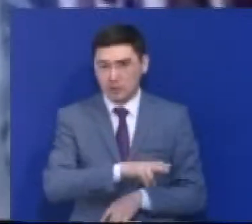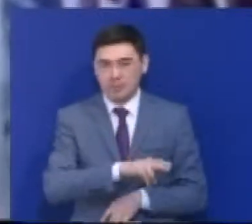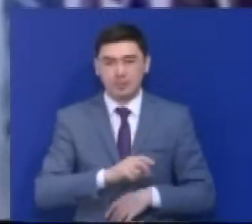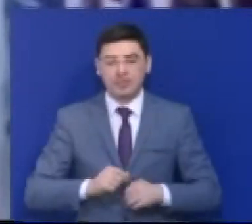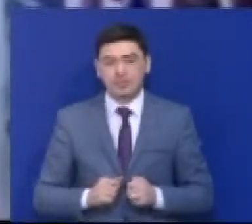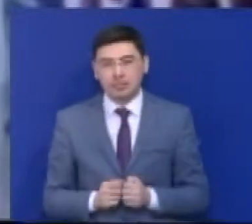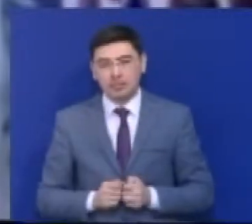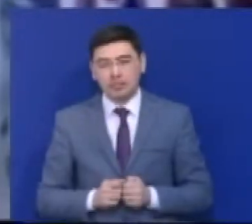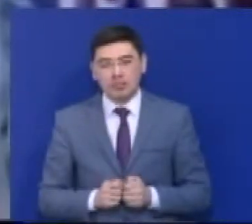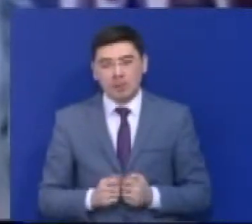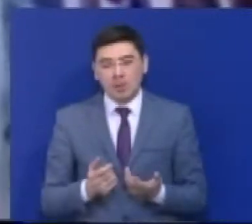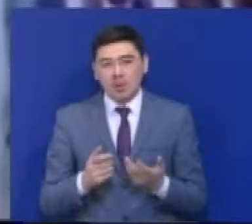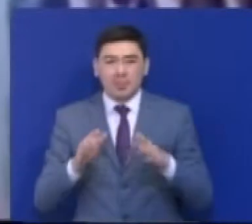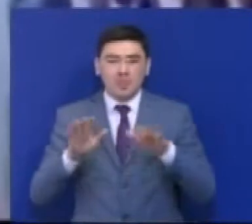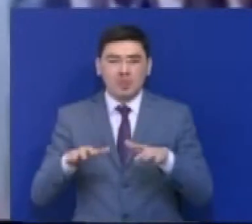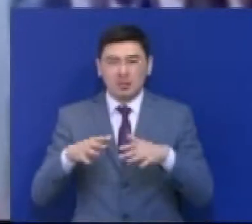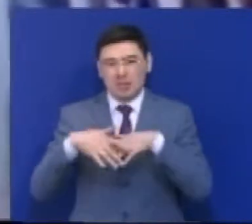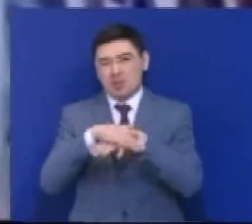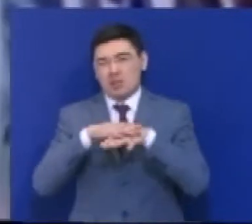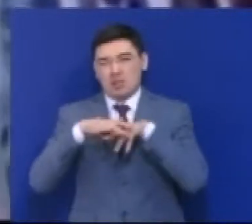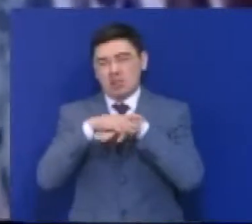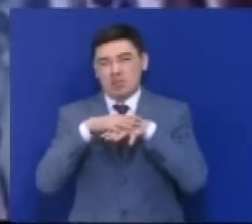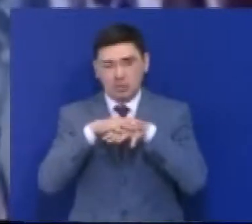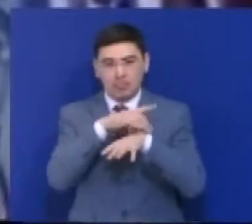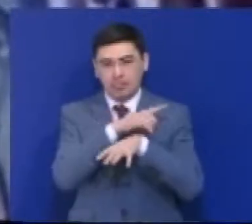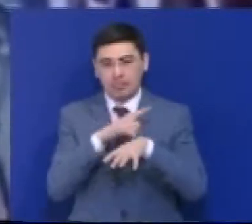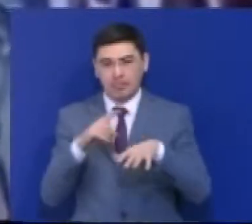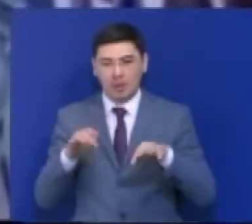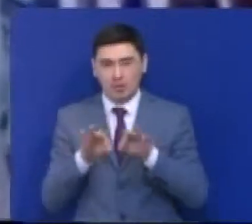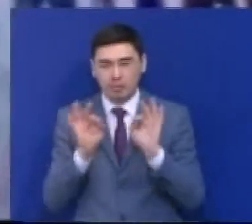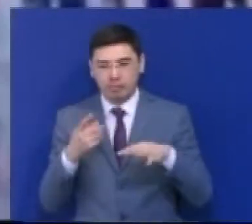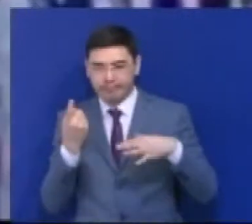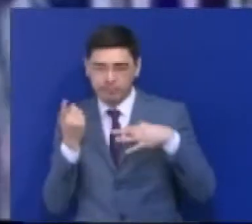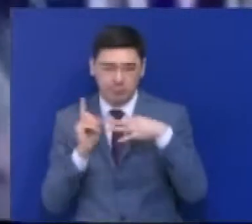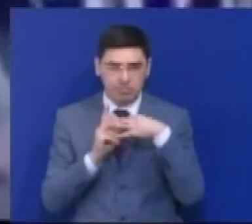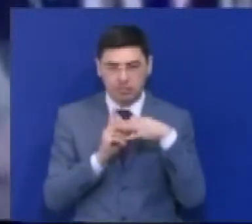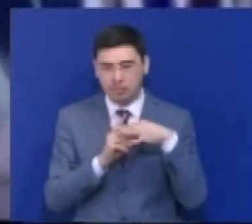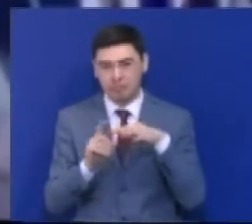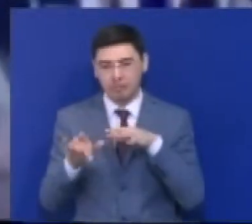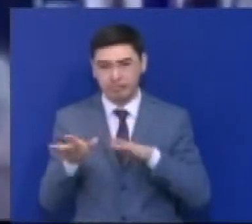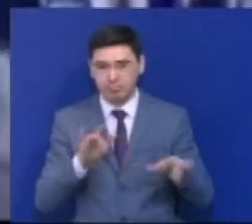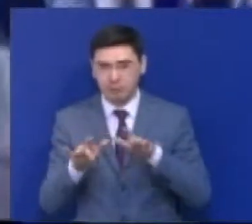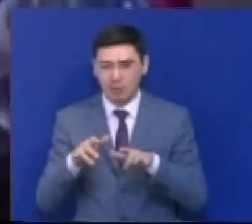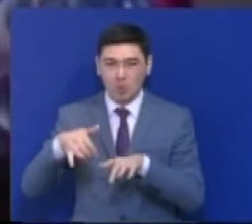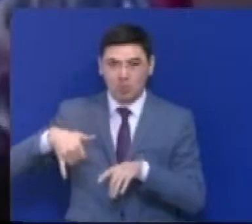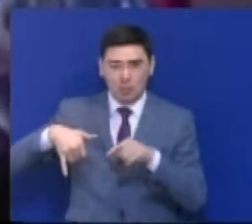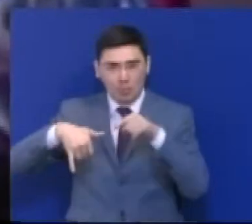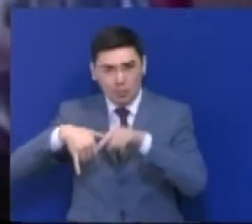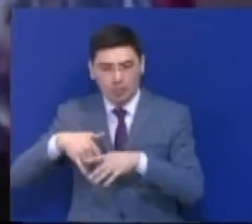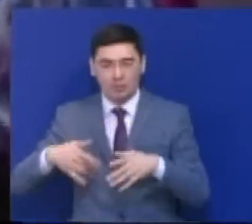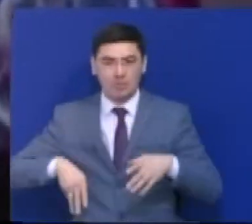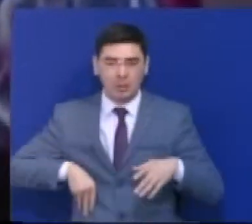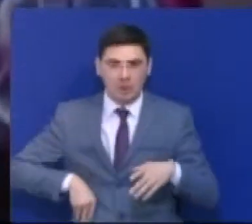жерде, интерескен халықтың ортасында өз әрекеттерін асқан ептілікпен іске асырады. Өзгенің сөмкесіндегі затты